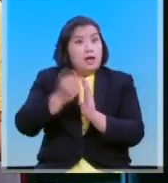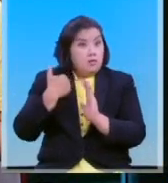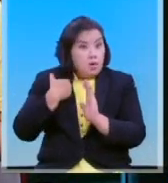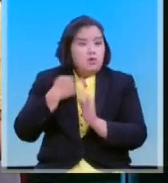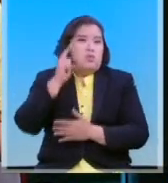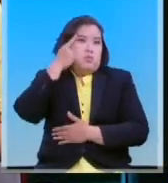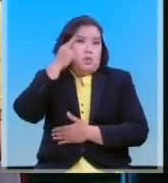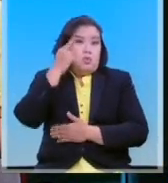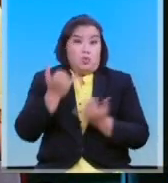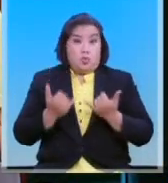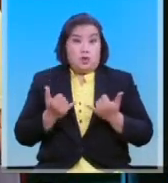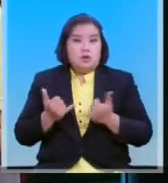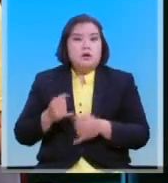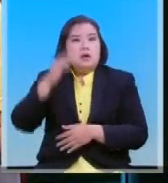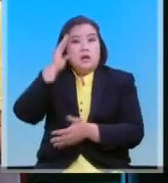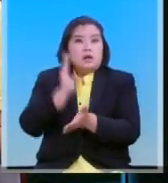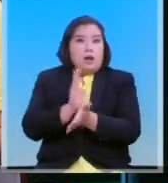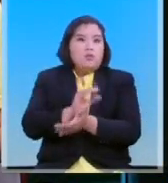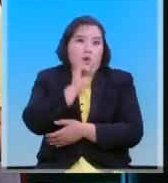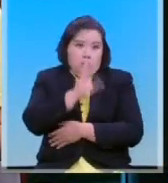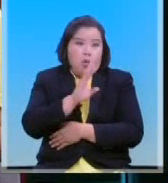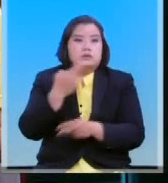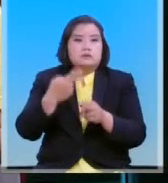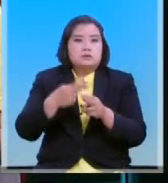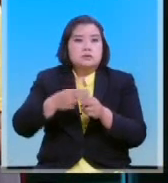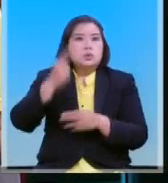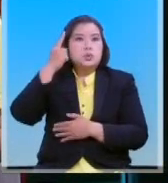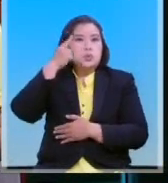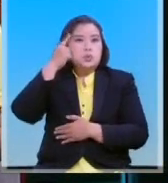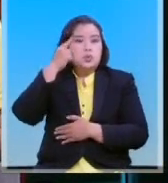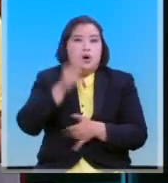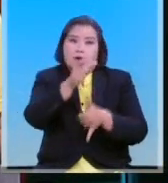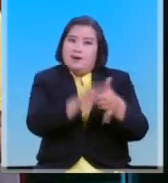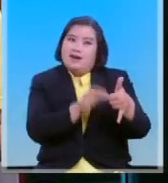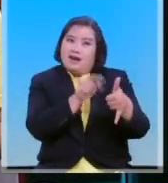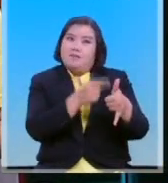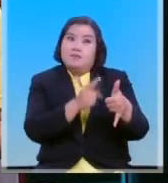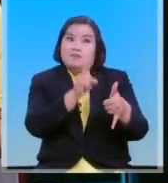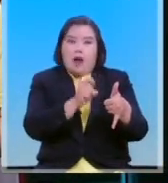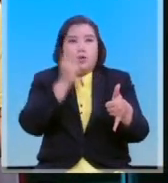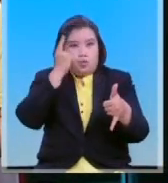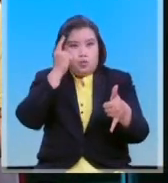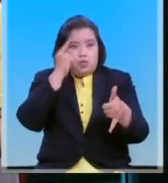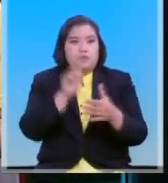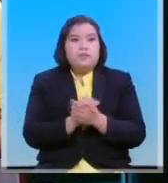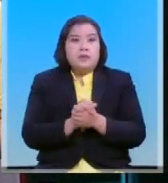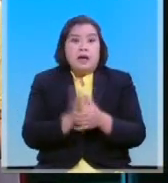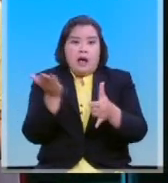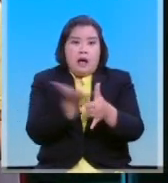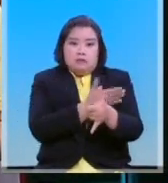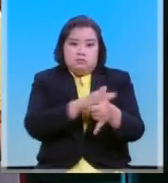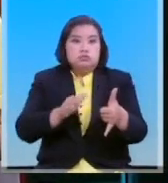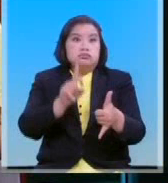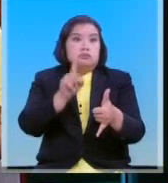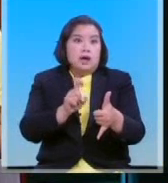ะก็ออกมายืนยันแล้วว่าทราบชื ่อ นะคะของผู้ที่ถูกพบเป็นศพแล้วนะคะแล้วก็ถูกฆาตกรรมไปแล้วเนี่ยนะคะปรากฏว่า